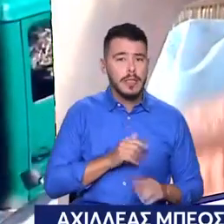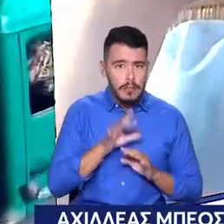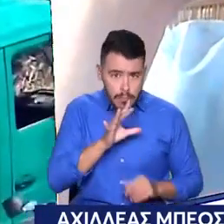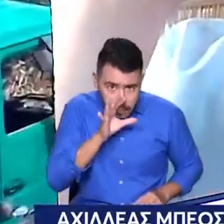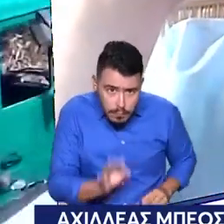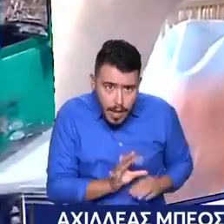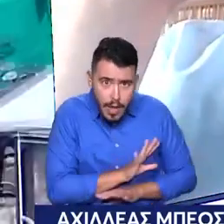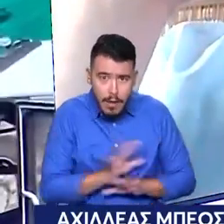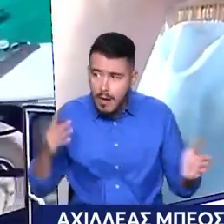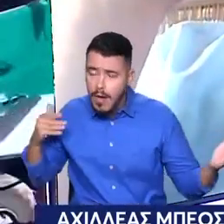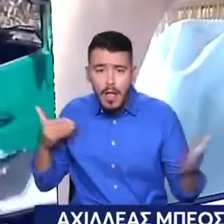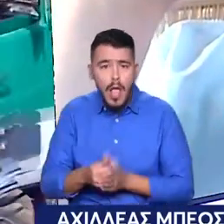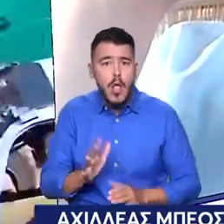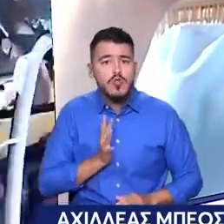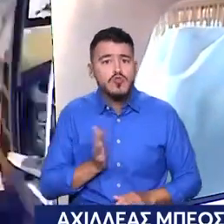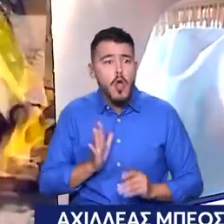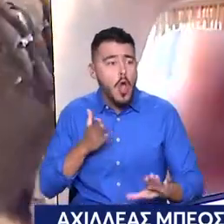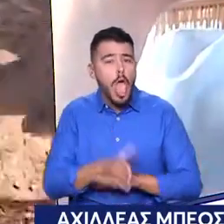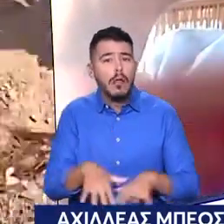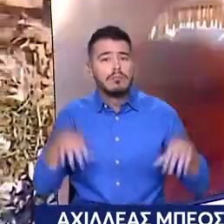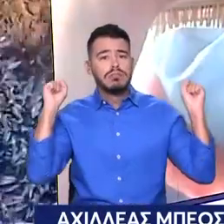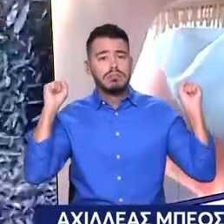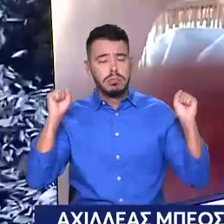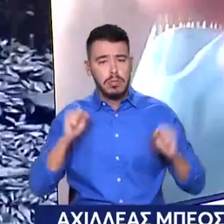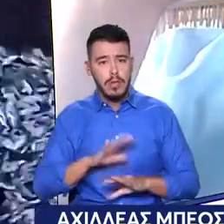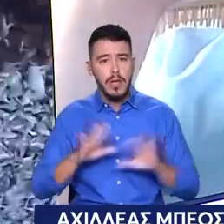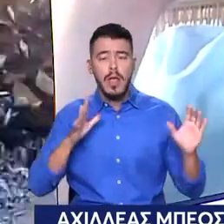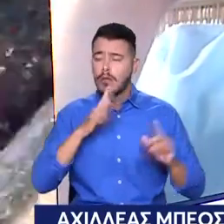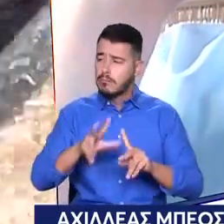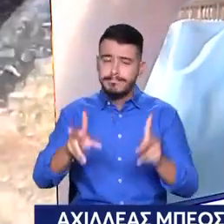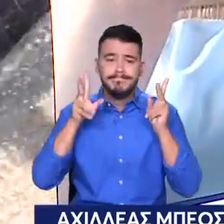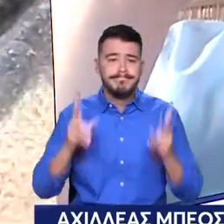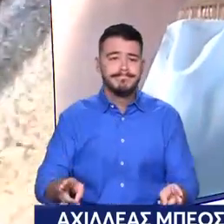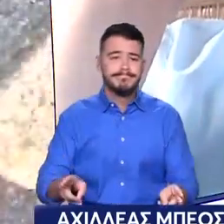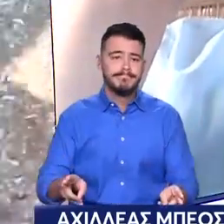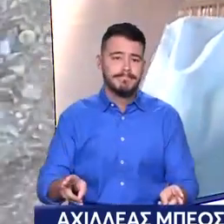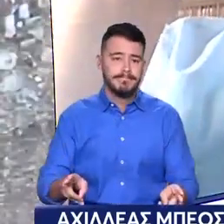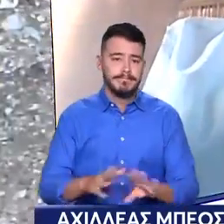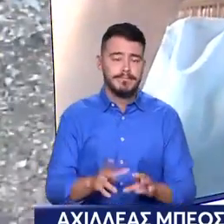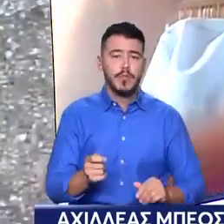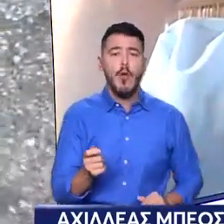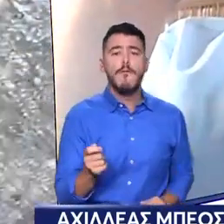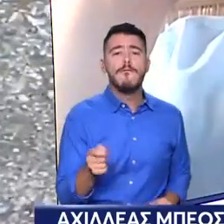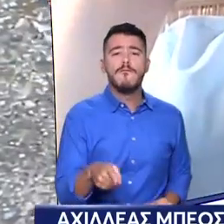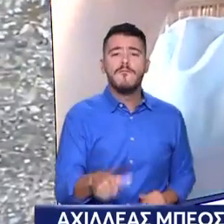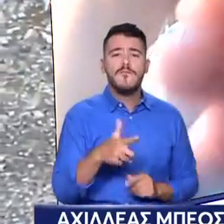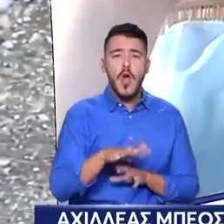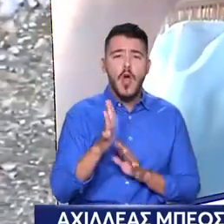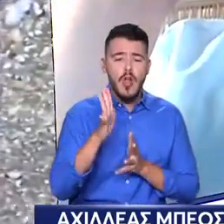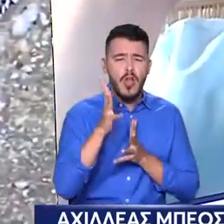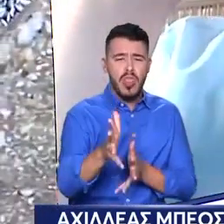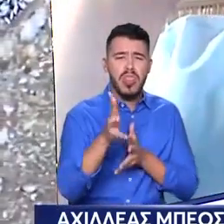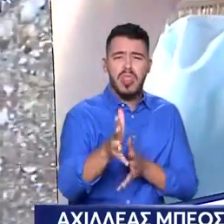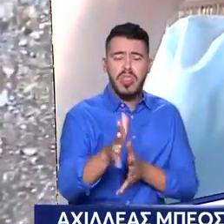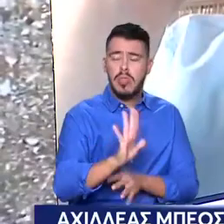καταστραφήκαν. Και εντωμεταξύ, να σταματήσουν αυτοί οι πολιτικοί απατώνες στην πλάτη του Βολιώτικου λαού και της πόλης του Βόλου